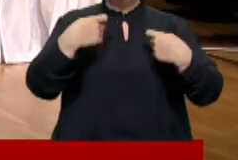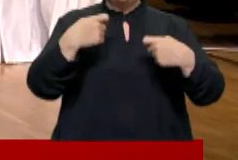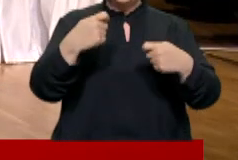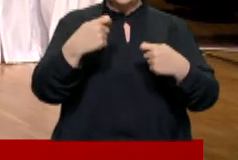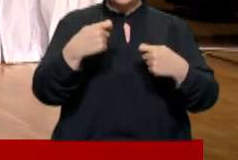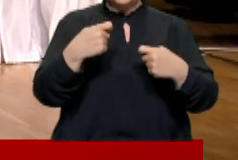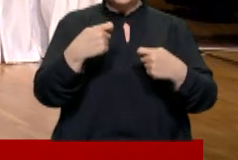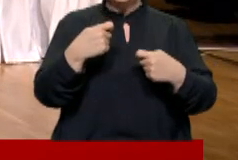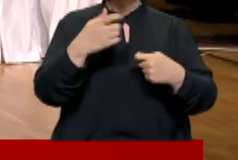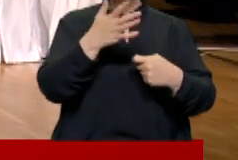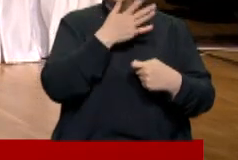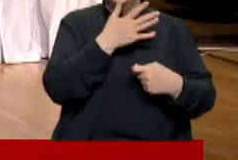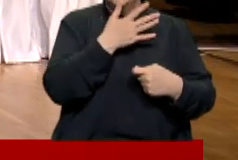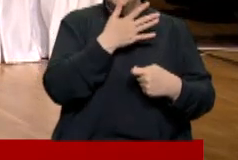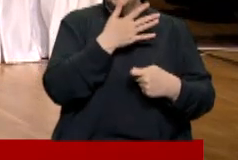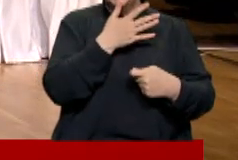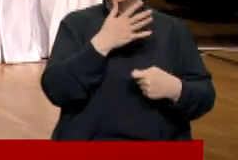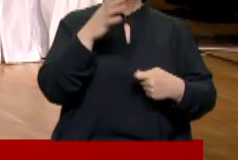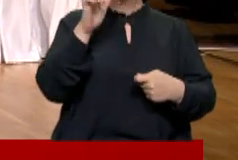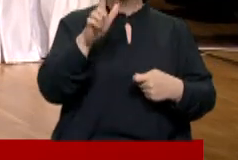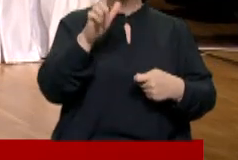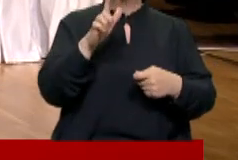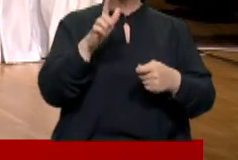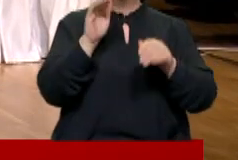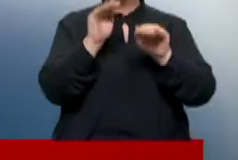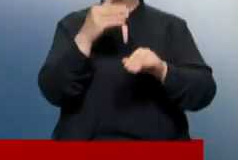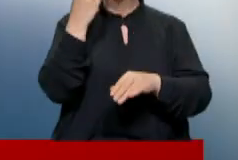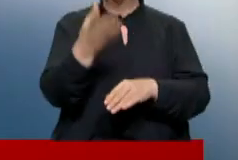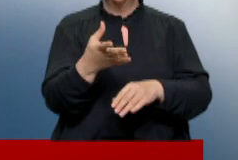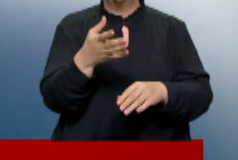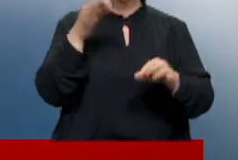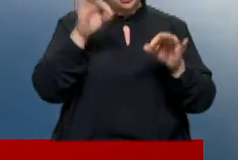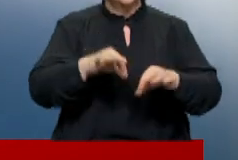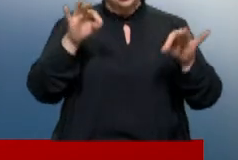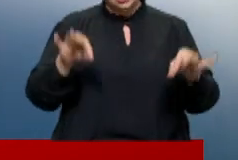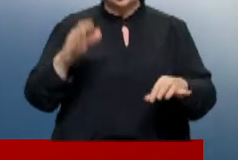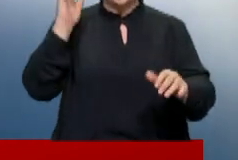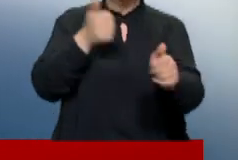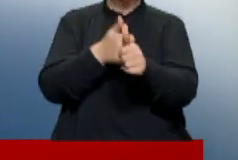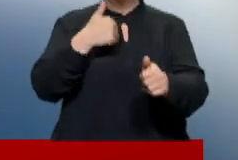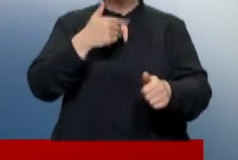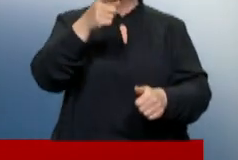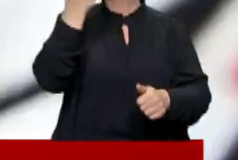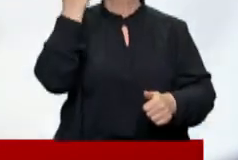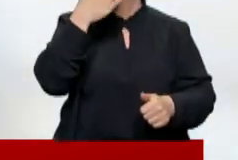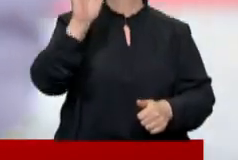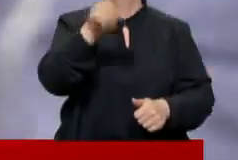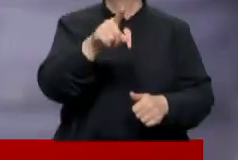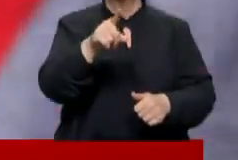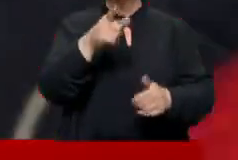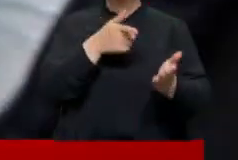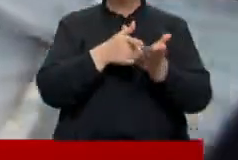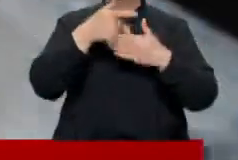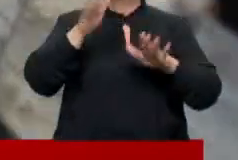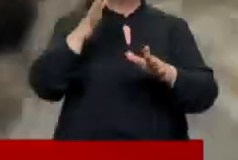maliyetlerinizi biliyor, gereken desteği verecek. Ekin, dikin, arkanızda biz varız. Arkamızda siz yoksunuz. Çiftçi